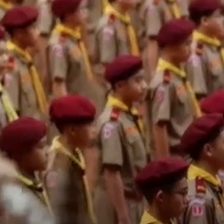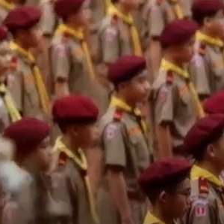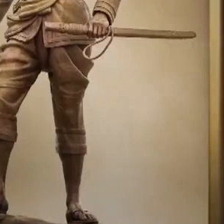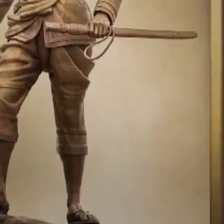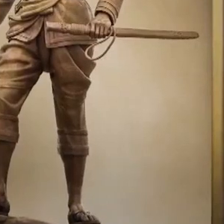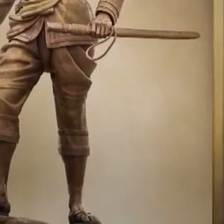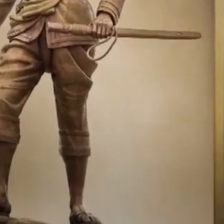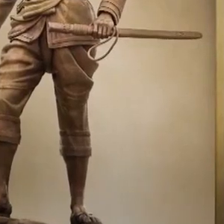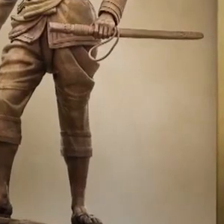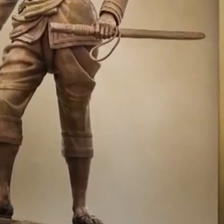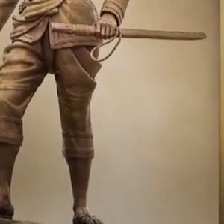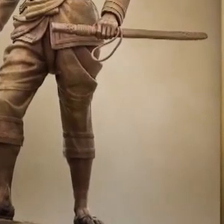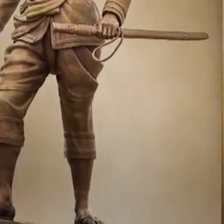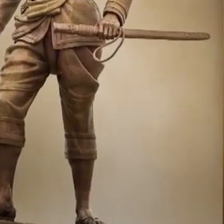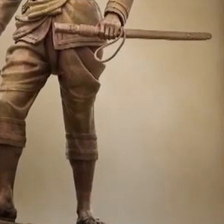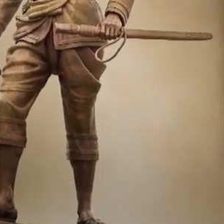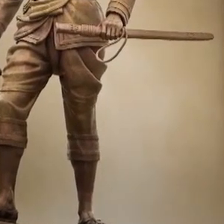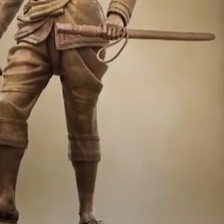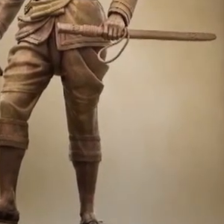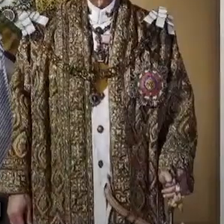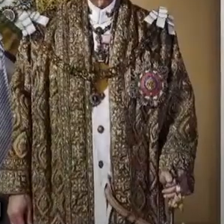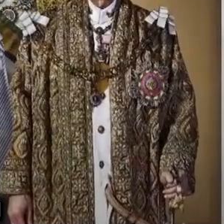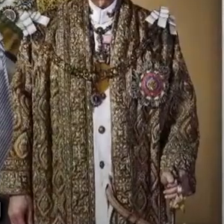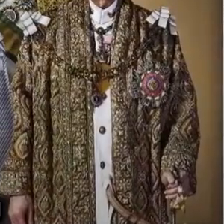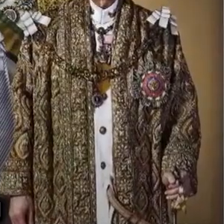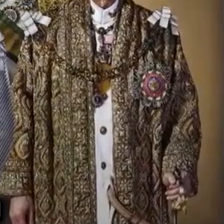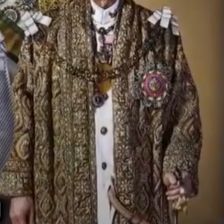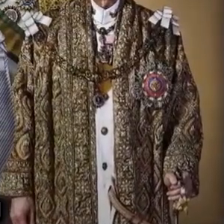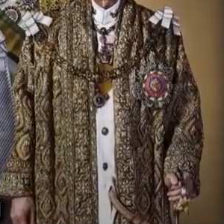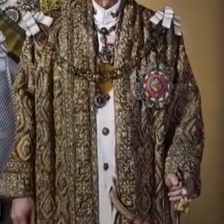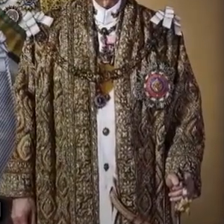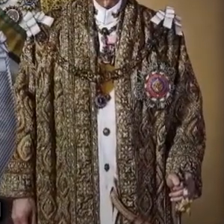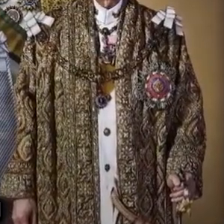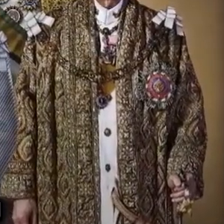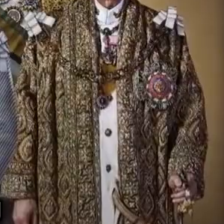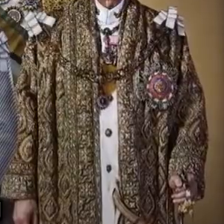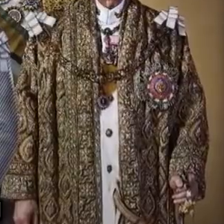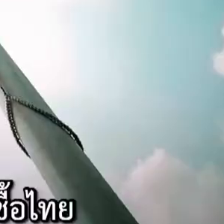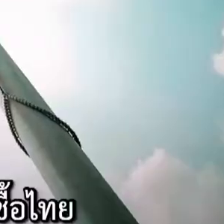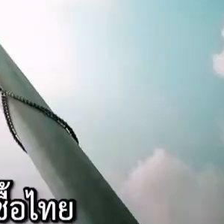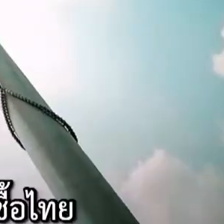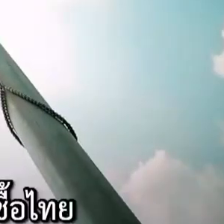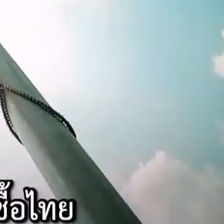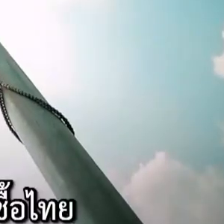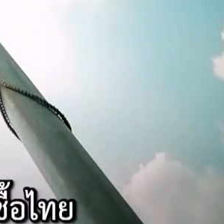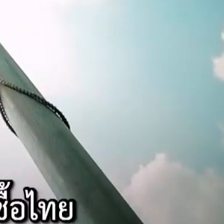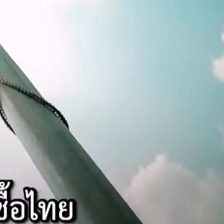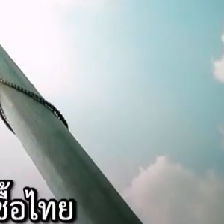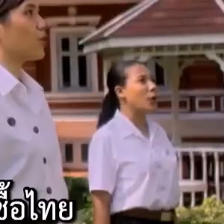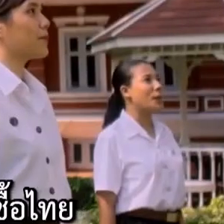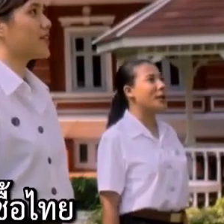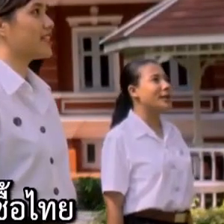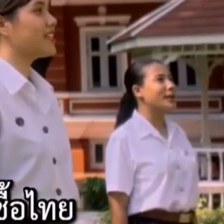ชาติด้วยความภาคภูมิใจในเอกราชและความเสียสละของบรรพบุรุษไทยประเทศ